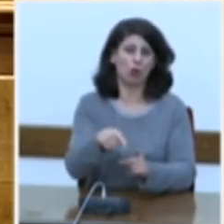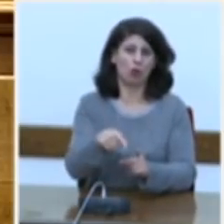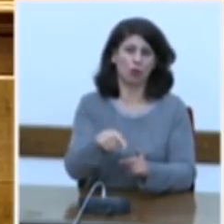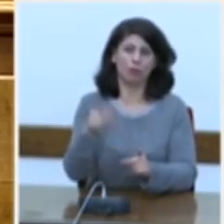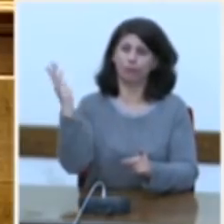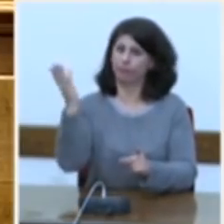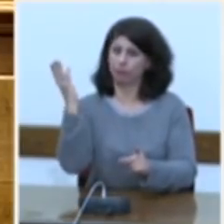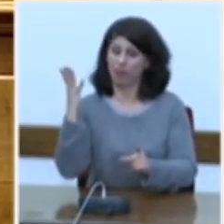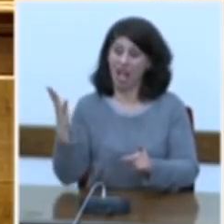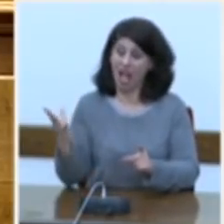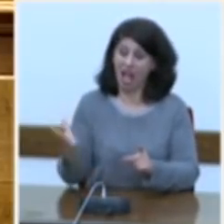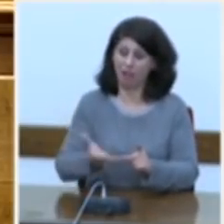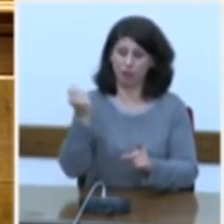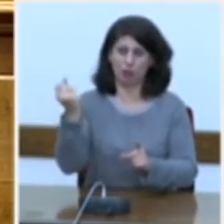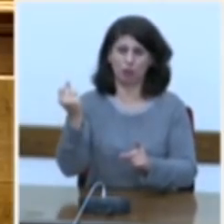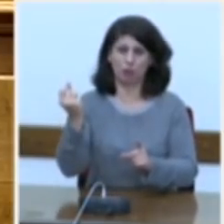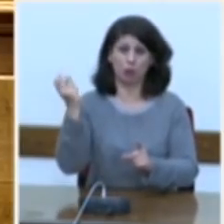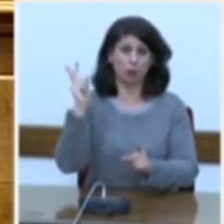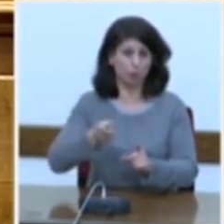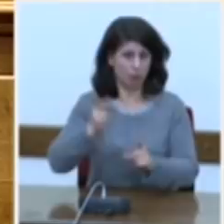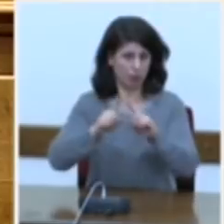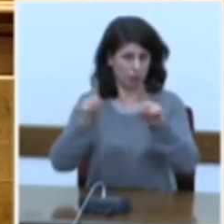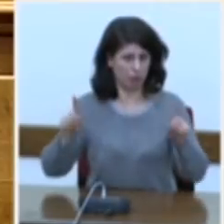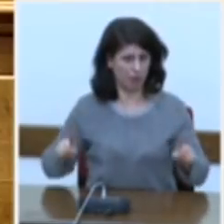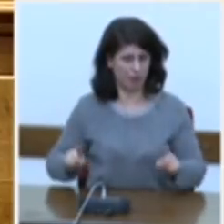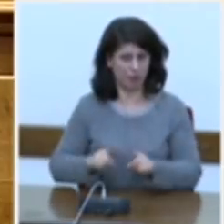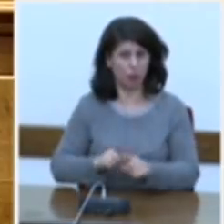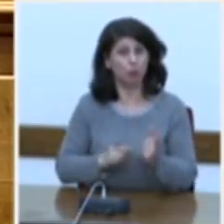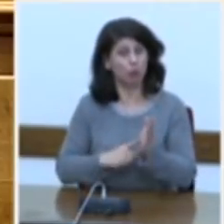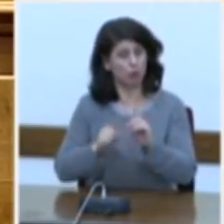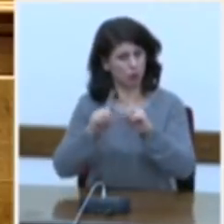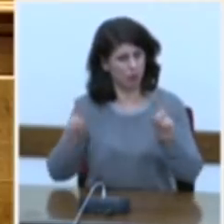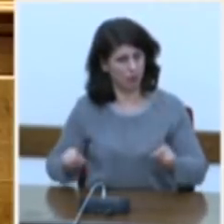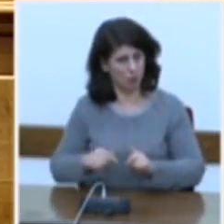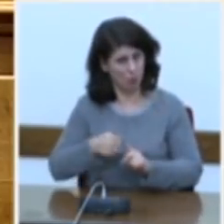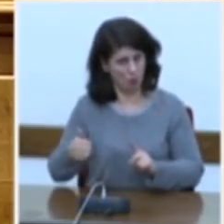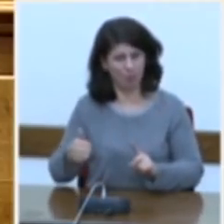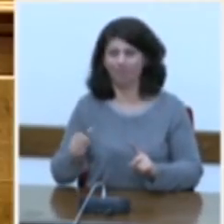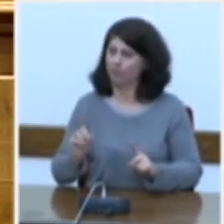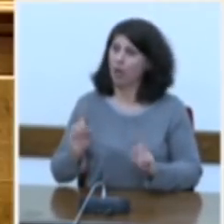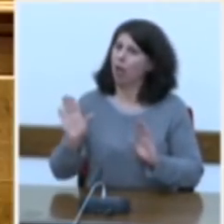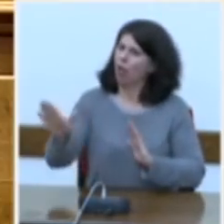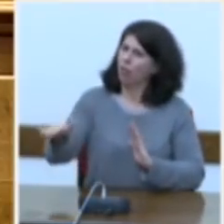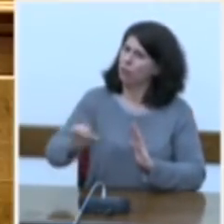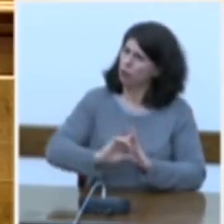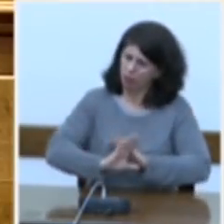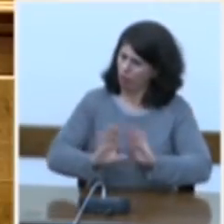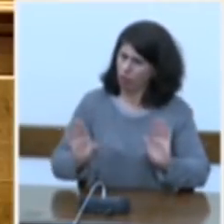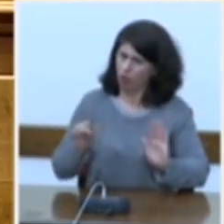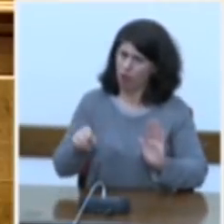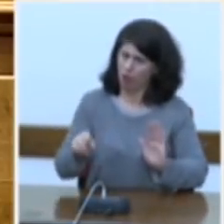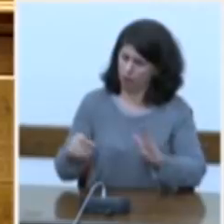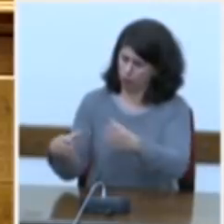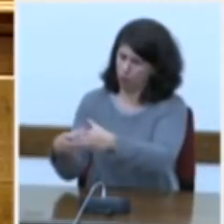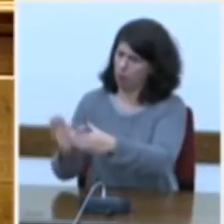όποια αυστηροποίηση του ποινικού πλαισίου, του νομικού πλαισίου. Δεν υποτιμάμε βεβαίως καθόλου αυτή την